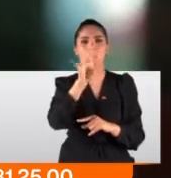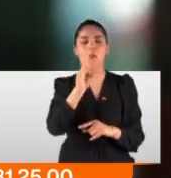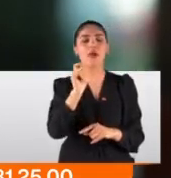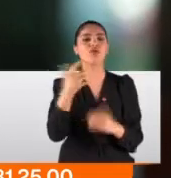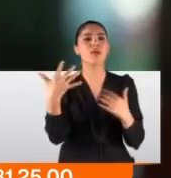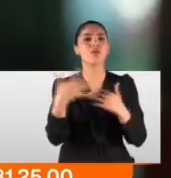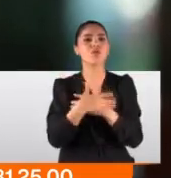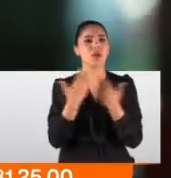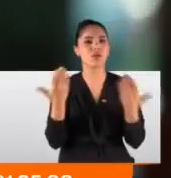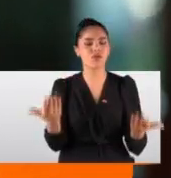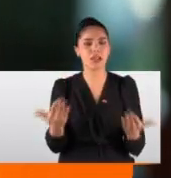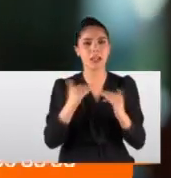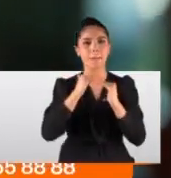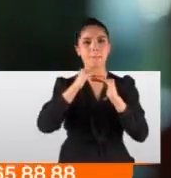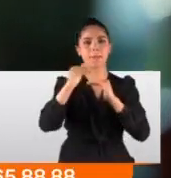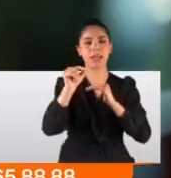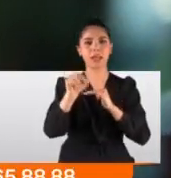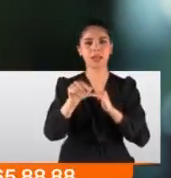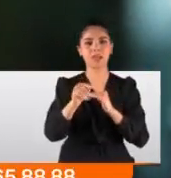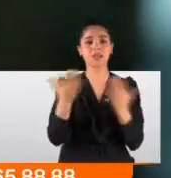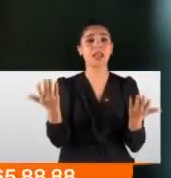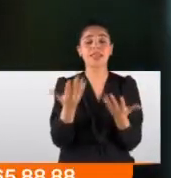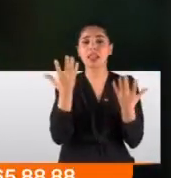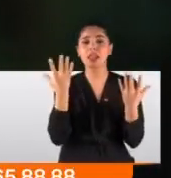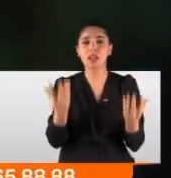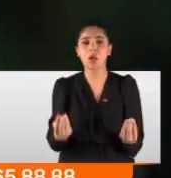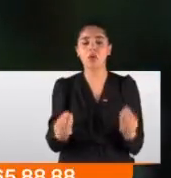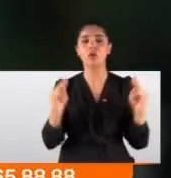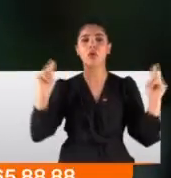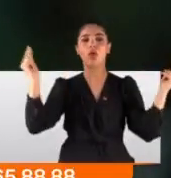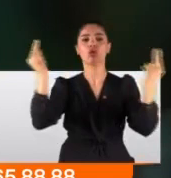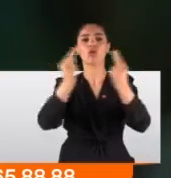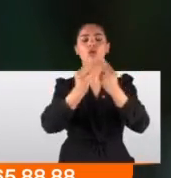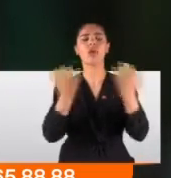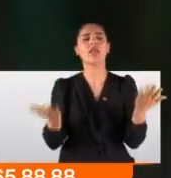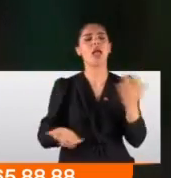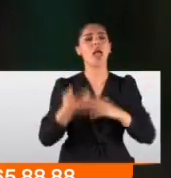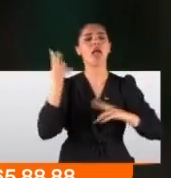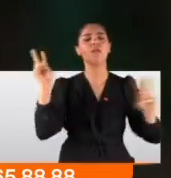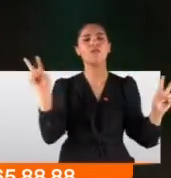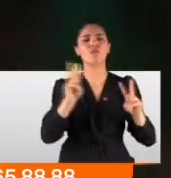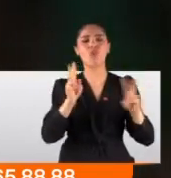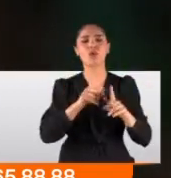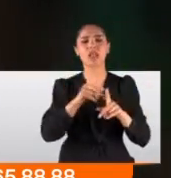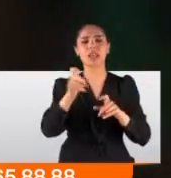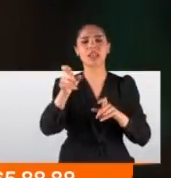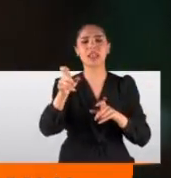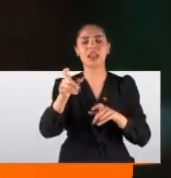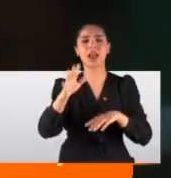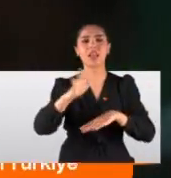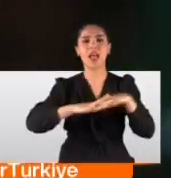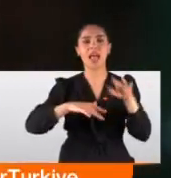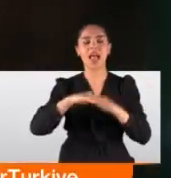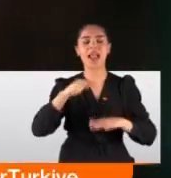Temmuz gecesi milletimizin nasıl olup da dünyanın en modern savaş araçlarını çıplak